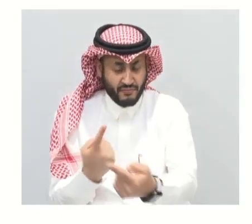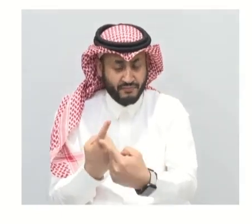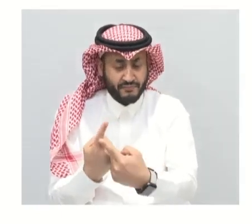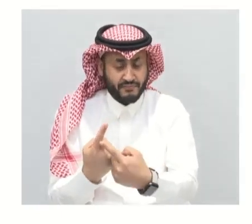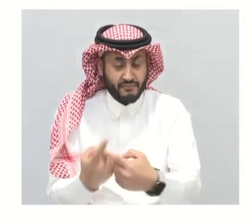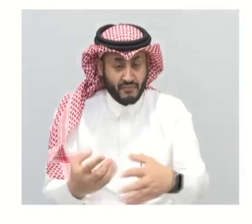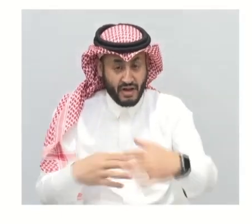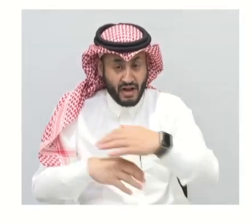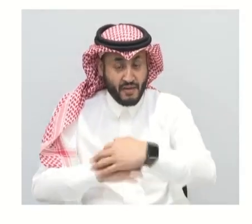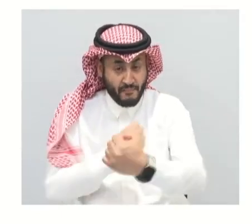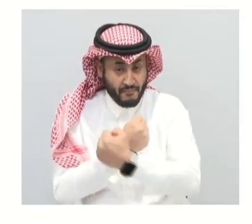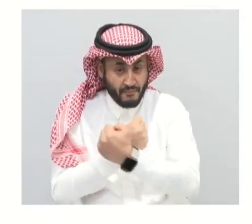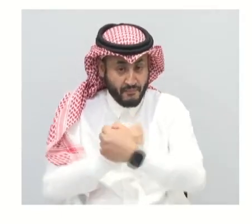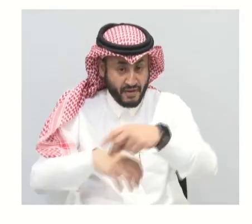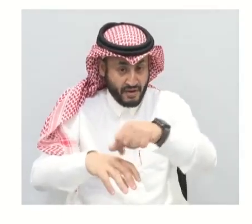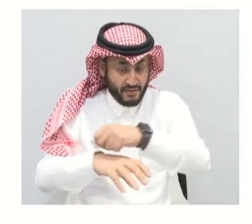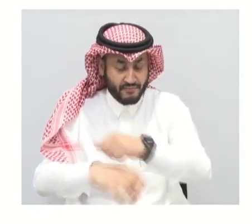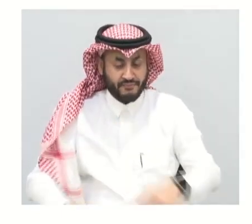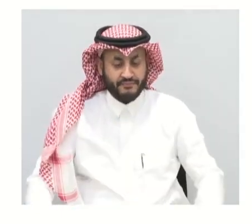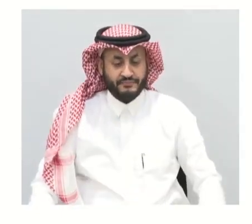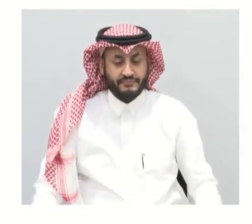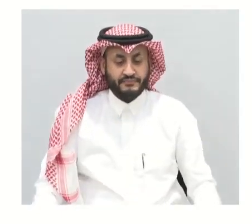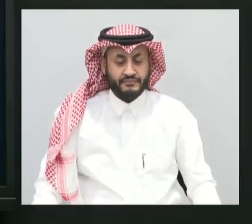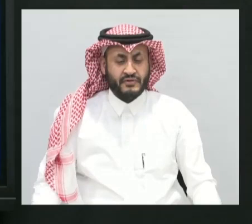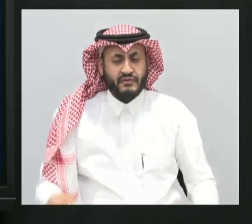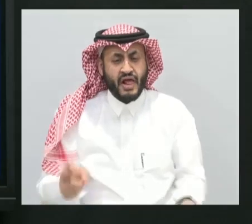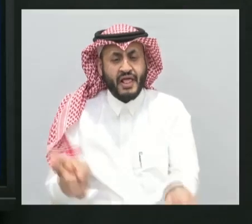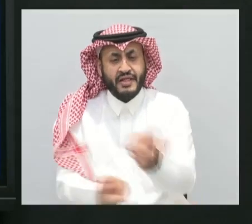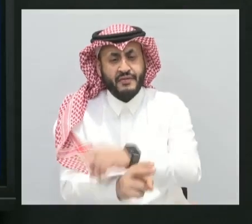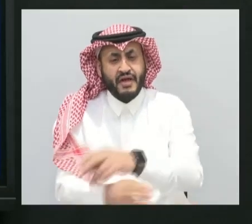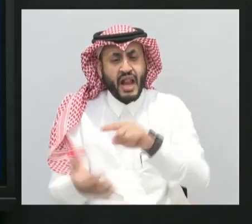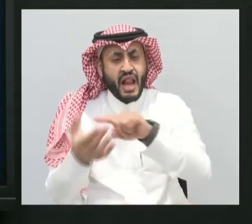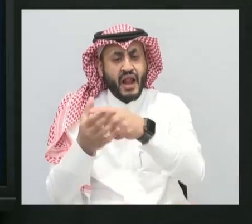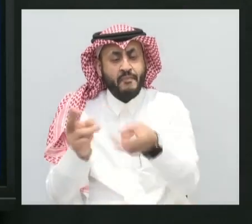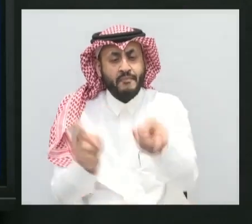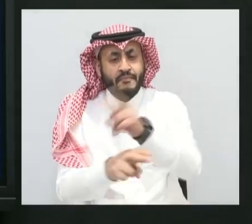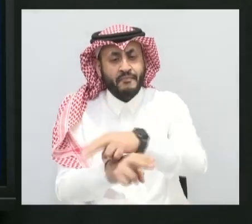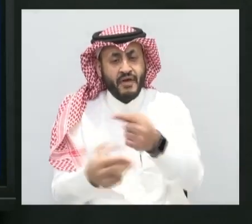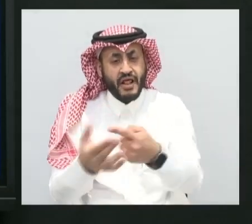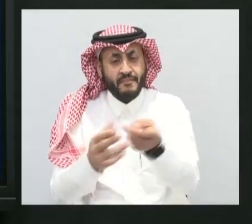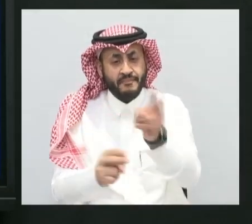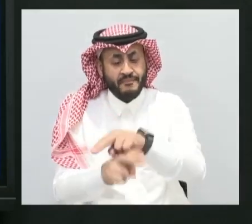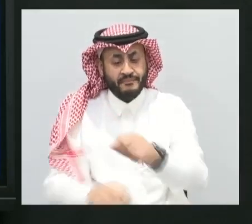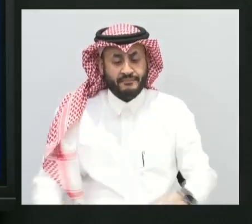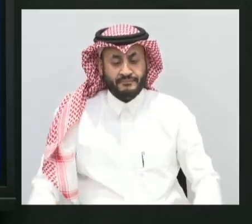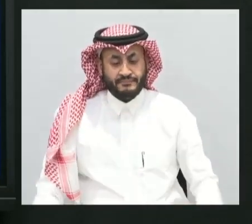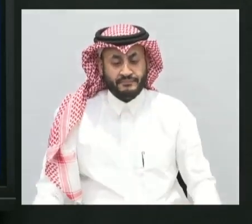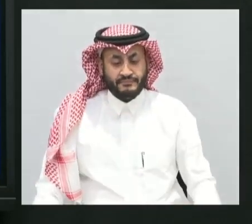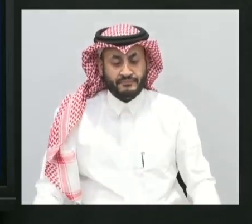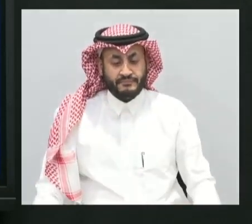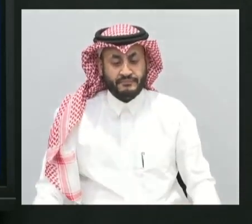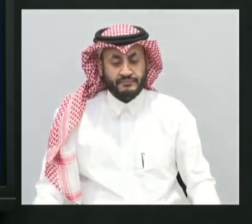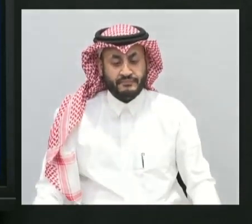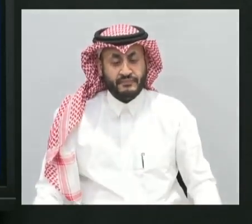التربه كاحد الموارد اضافه الى ذلك عمليه التدوير وكذلك طالبتي عمليه